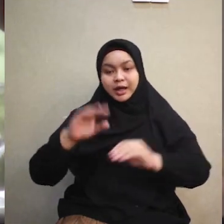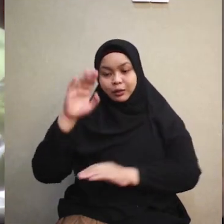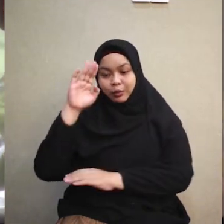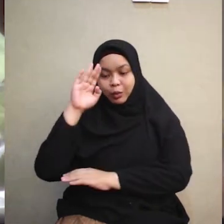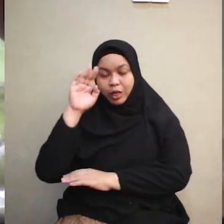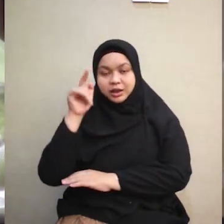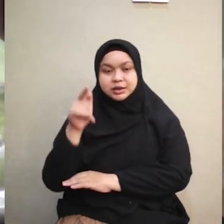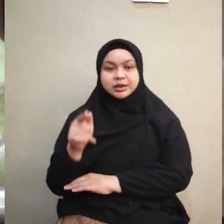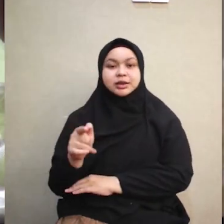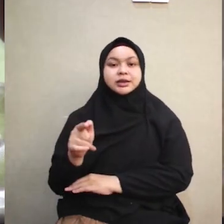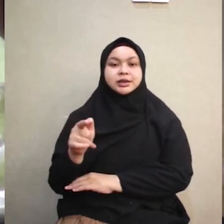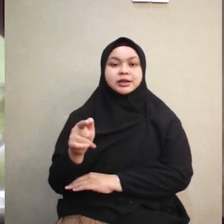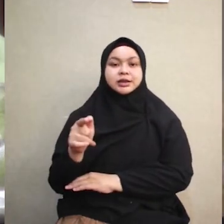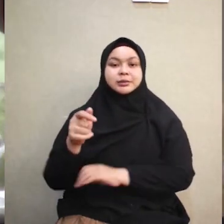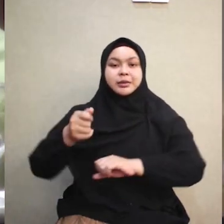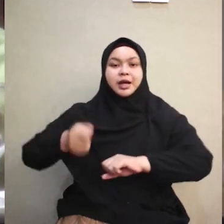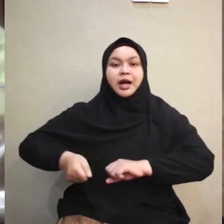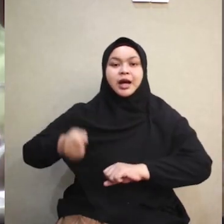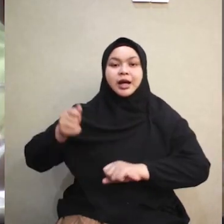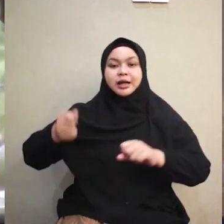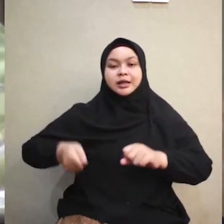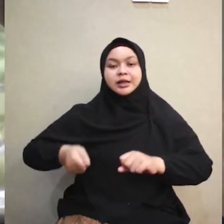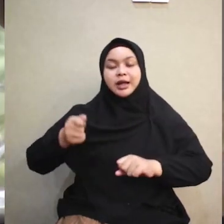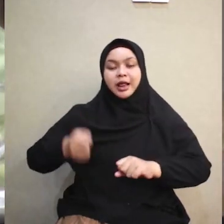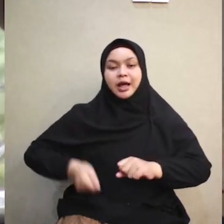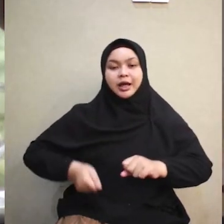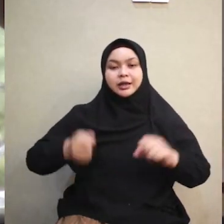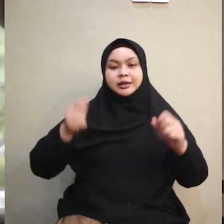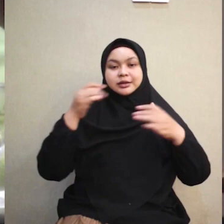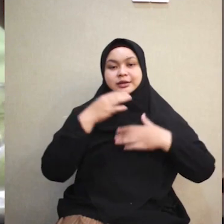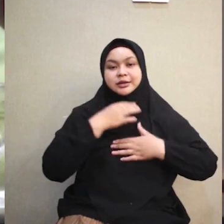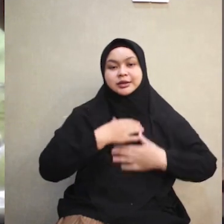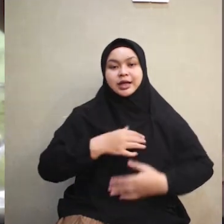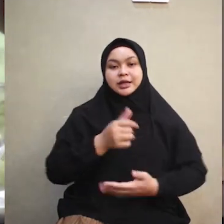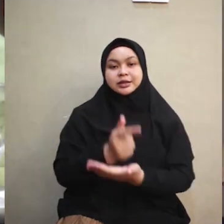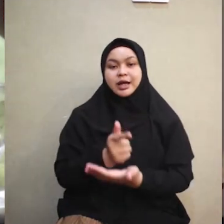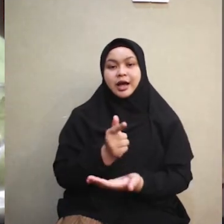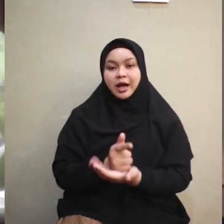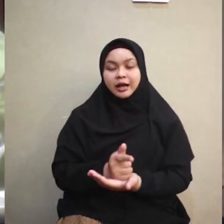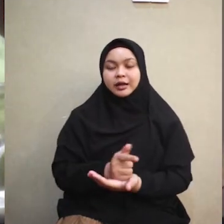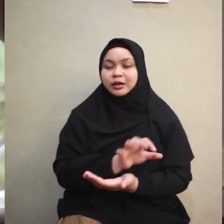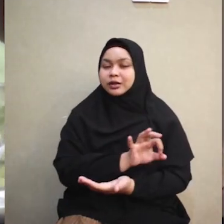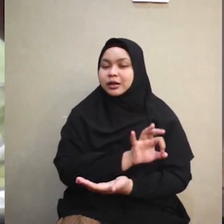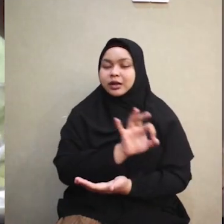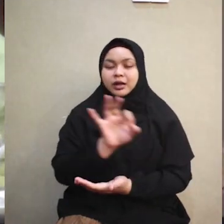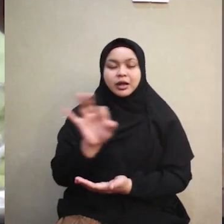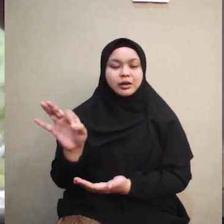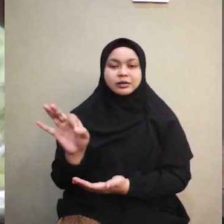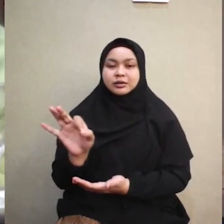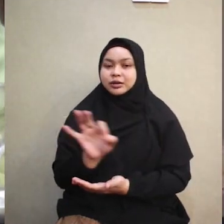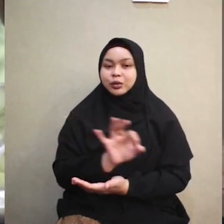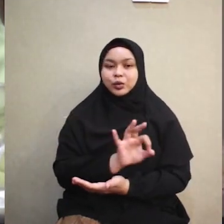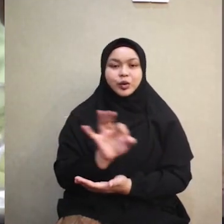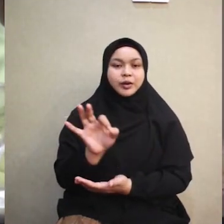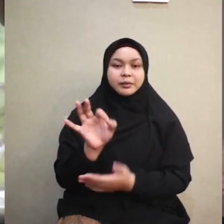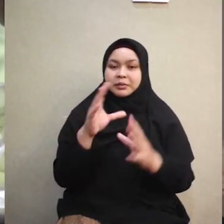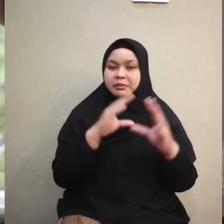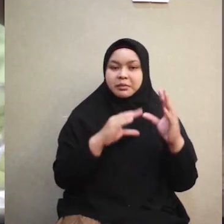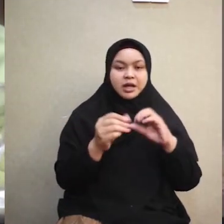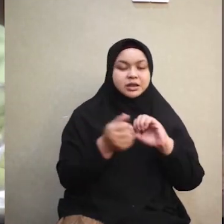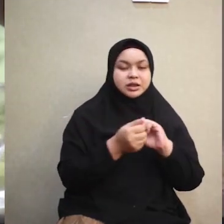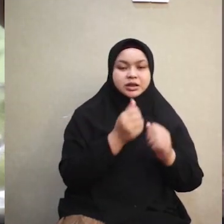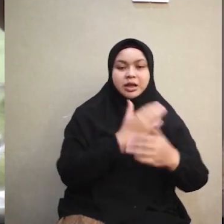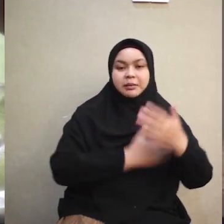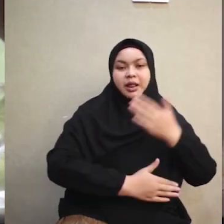di pengadilan di kejaksaan dan yang lainnya itu belum belum menyuruh tentang disabilitas ya